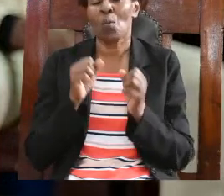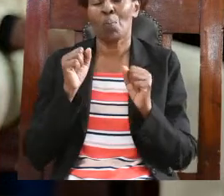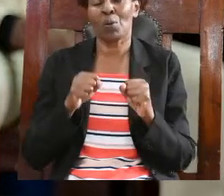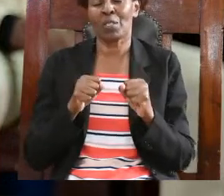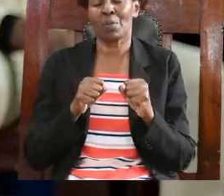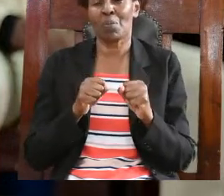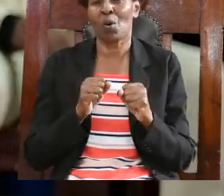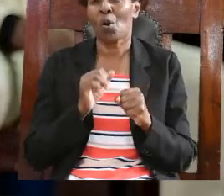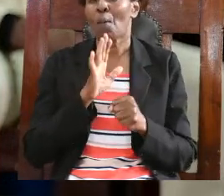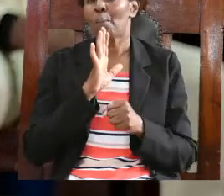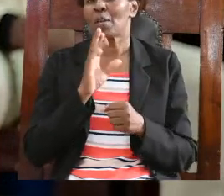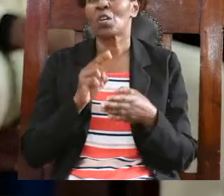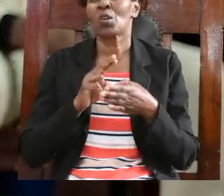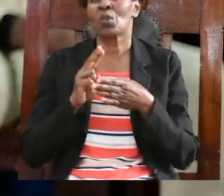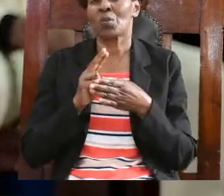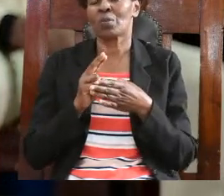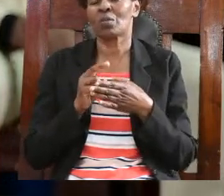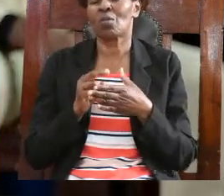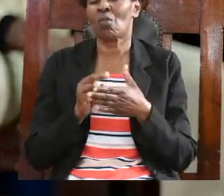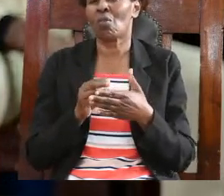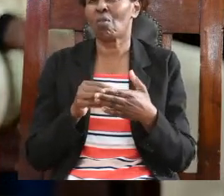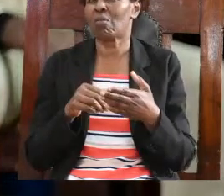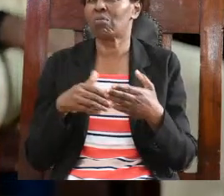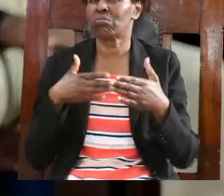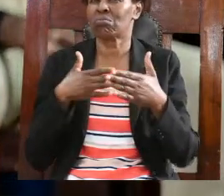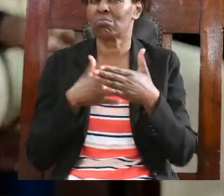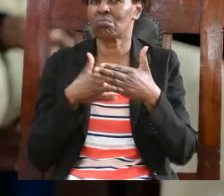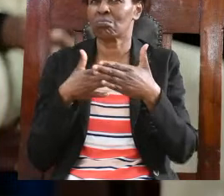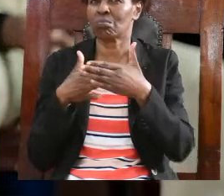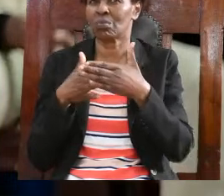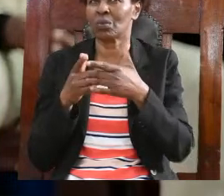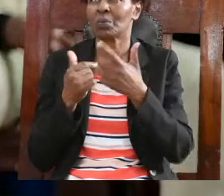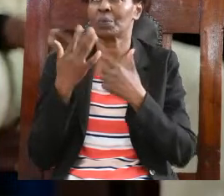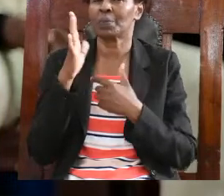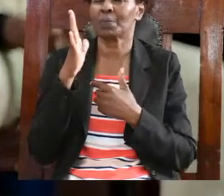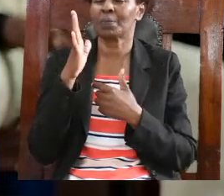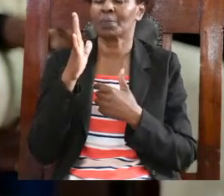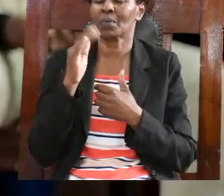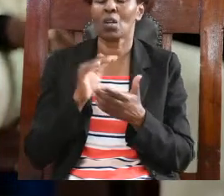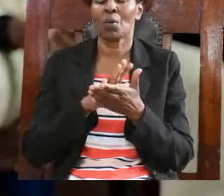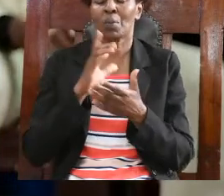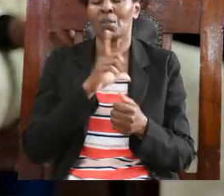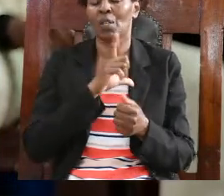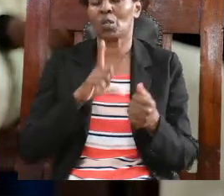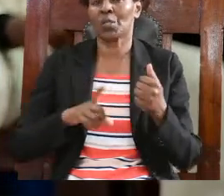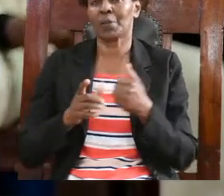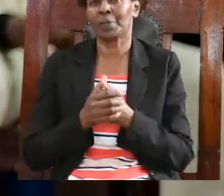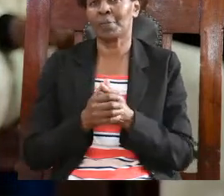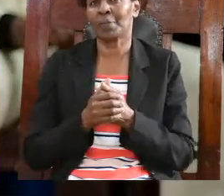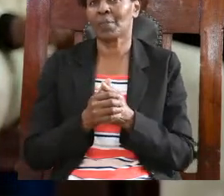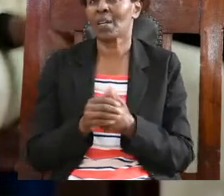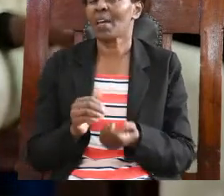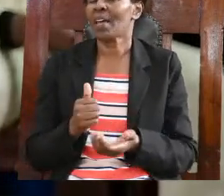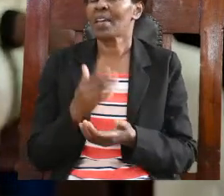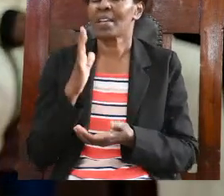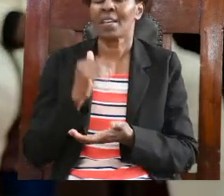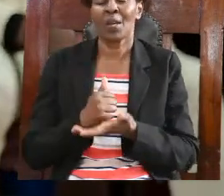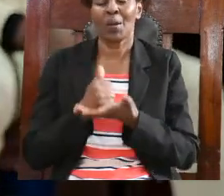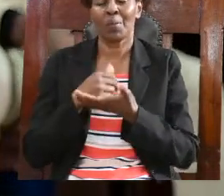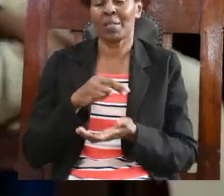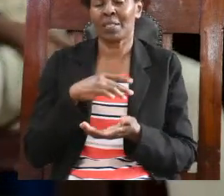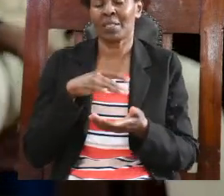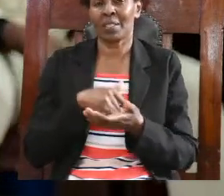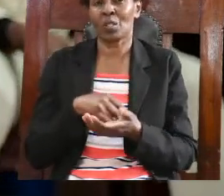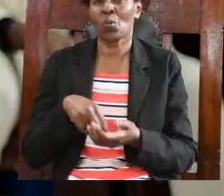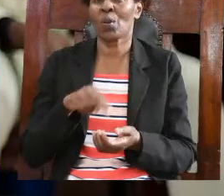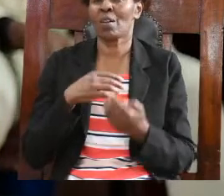chukizo kwake Mwenyezi Mungu. So maturity is sober. Praise be to God. Hutusaidia sisi kuwa